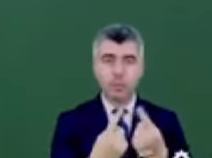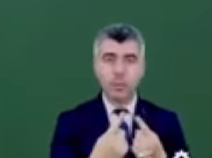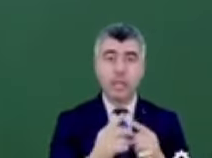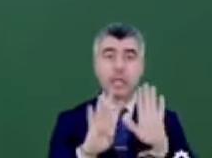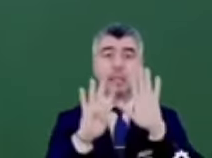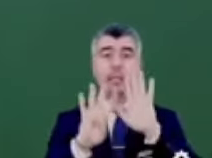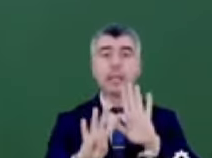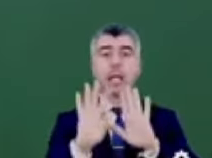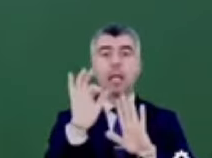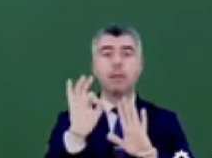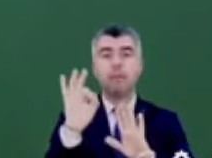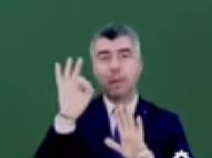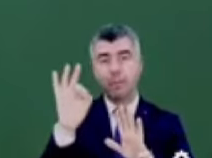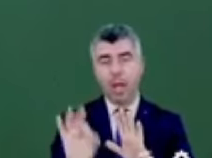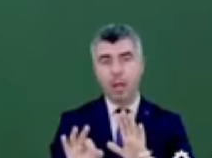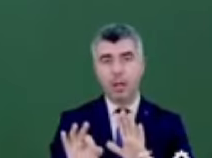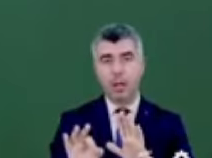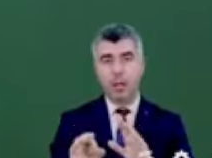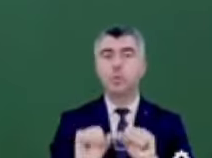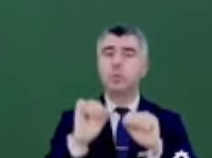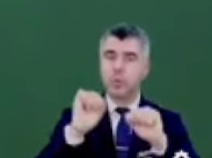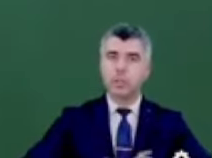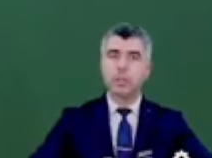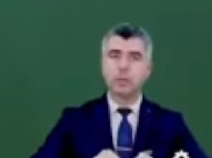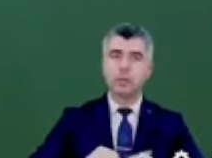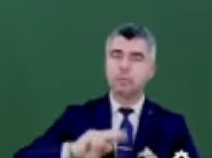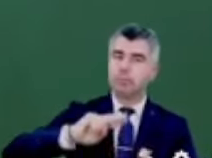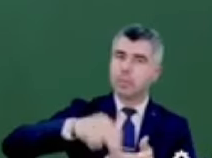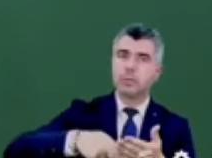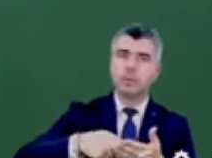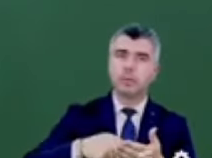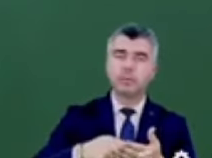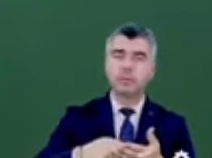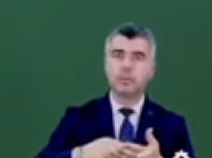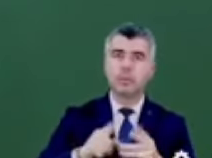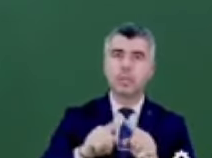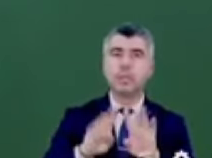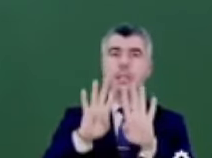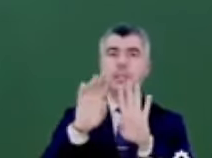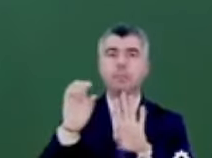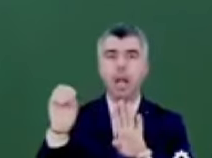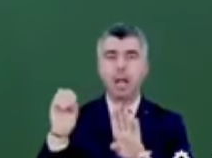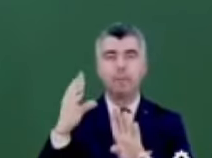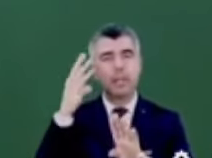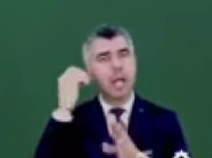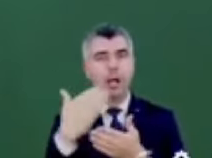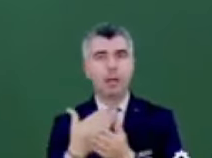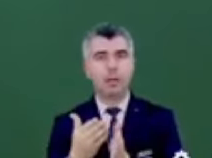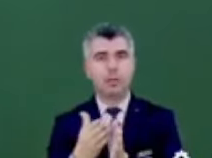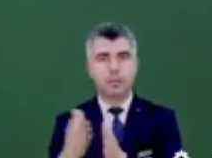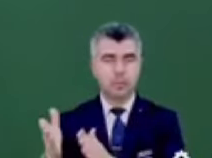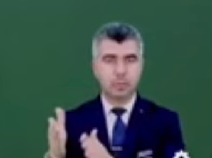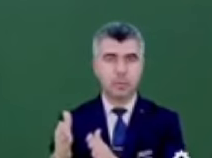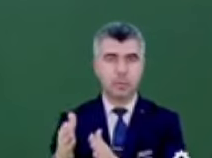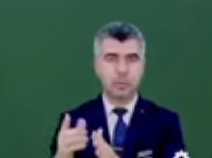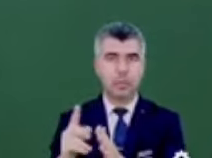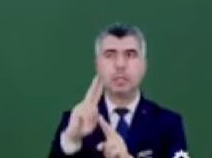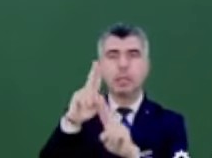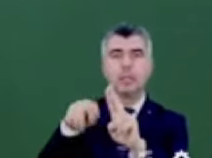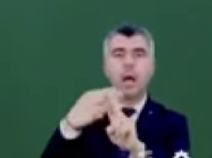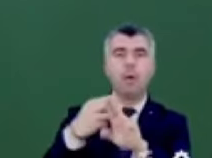الطلبات هي طلبات مقبوله 8000 8000 الناس توصل